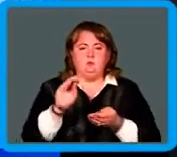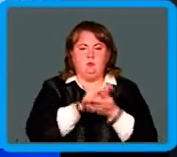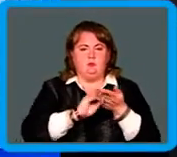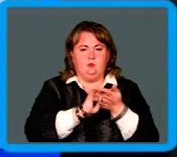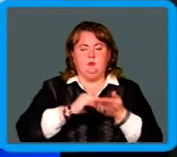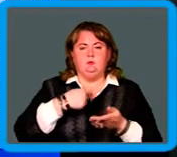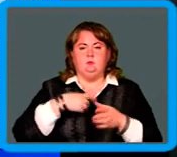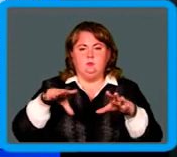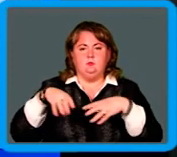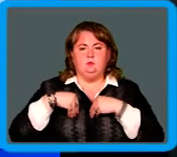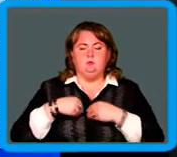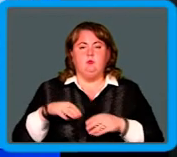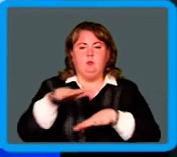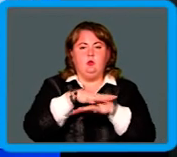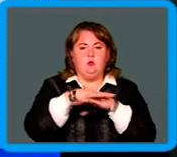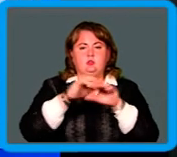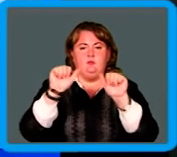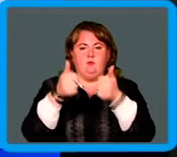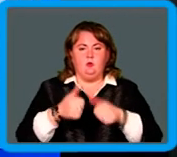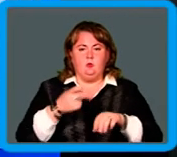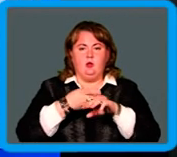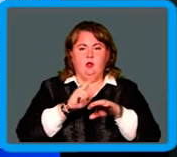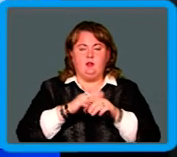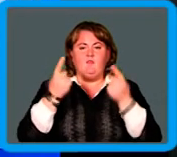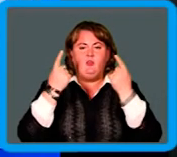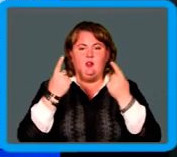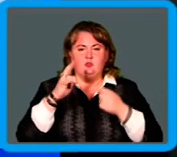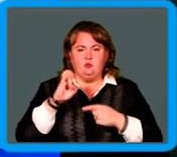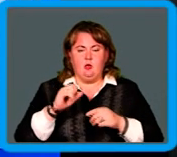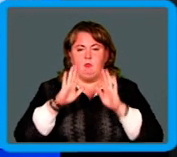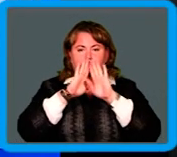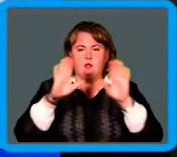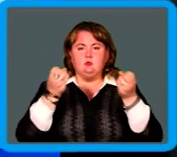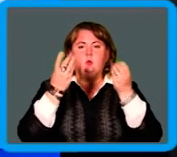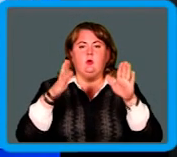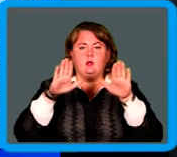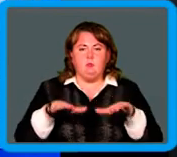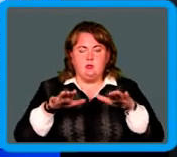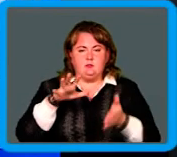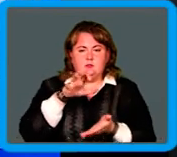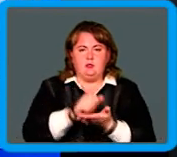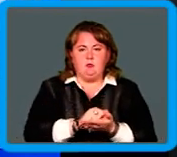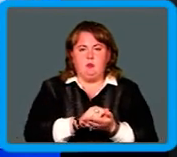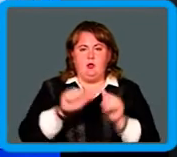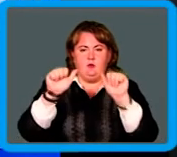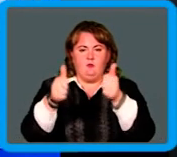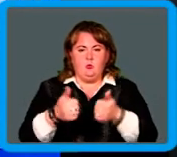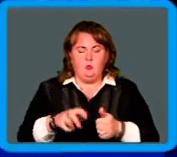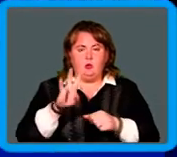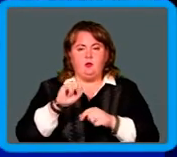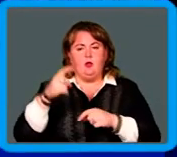площадь фигуры эта величина показывающая сколько места занимает фигура на той или иной